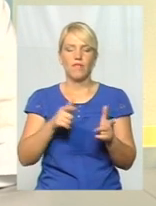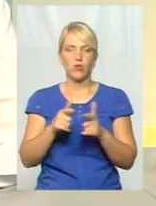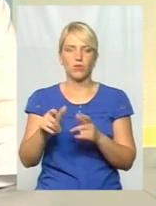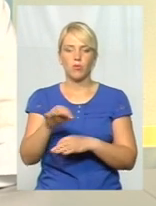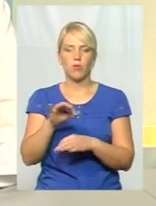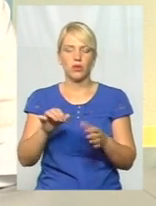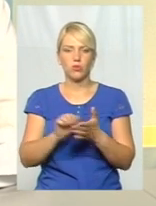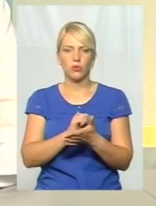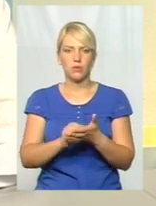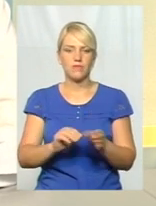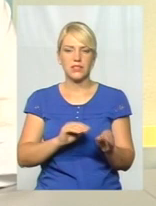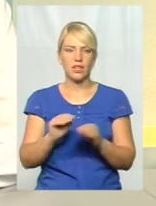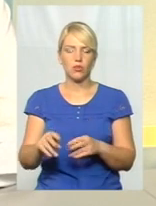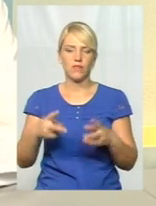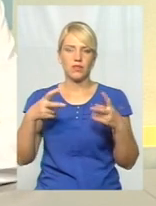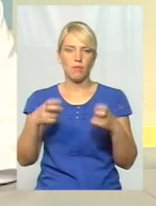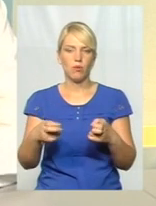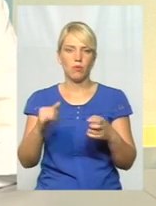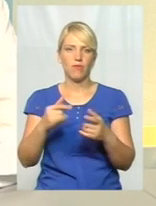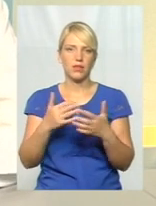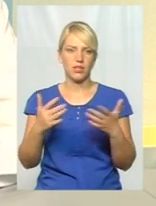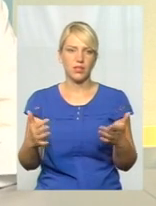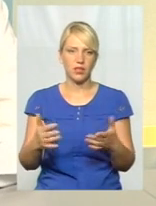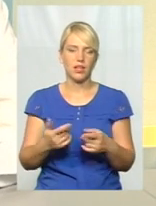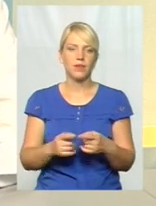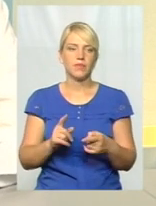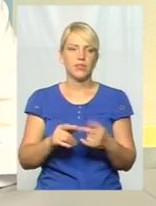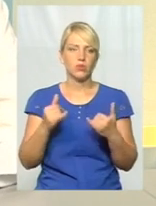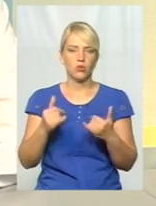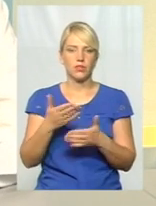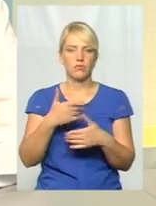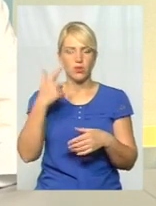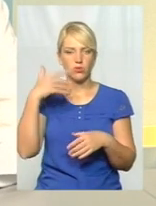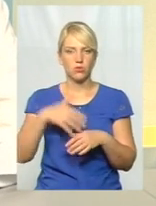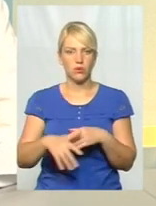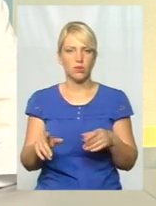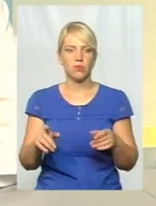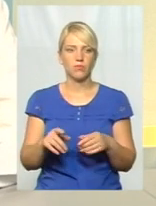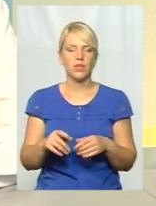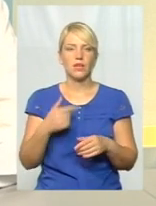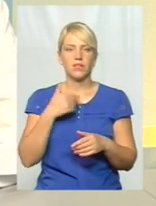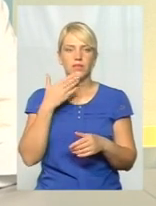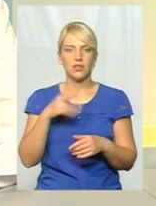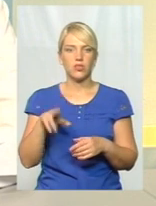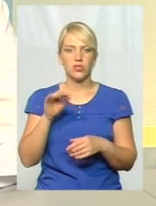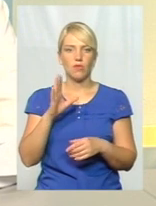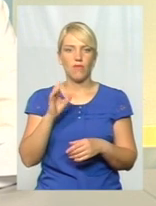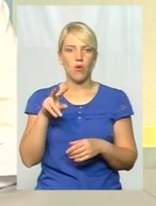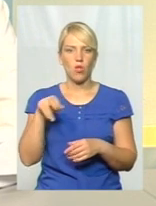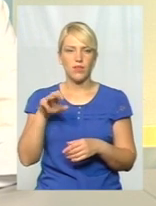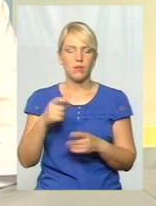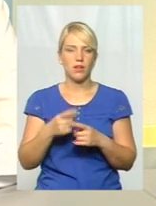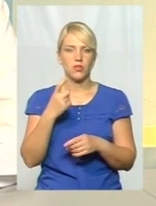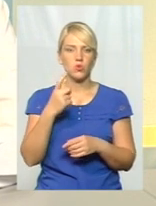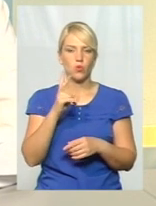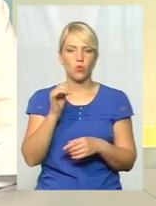документації, встановлення, опломбування і так далі, оці всі речі. Тобто сьогодні ми розуміємо, от знову ж вертаюсь до пана Володимира, 100 кубів, там, ну